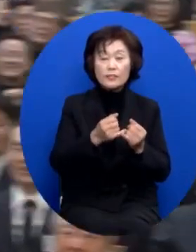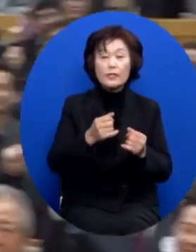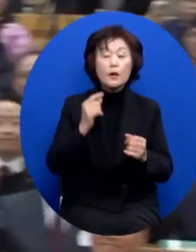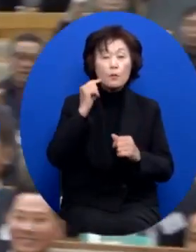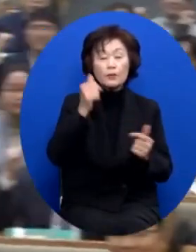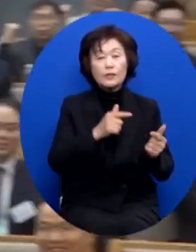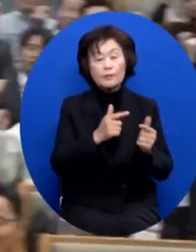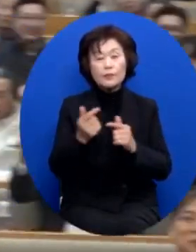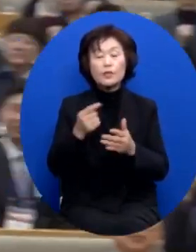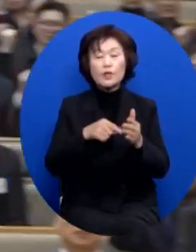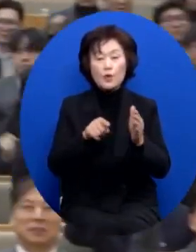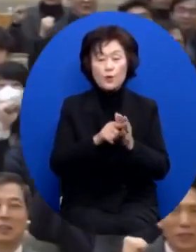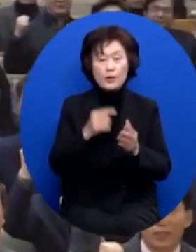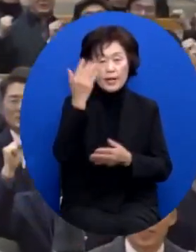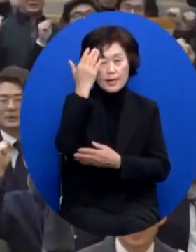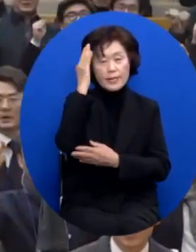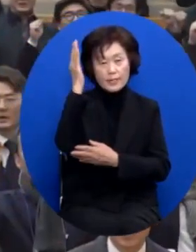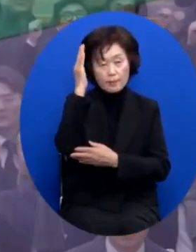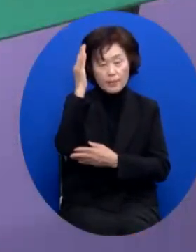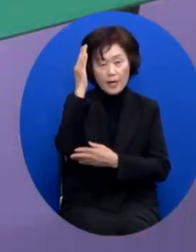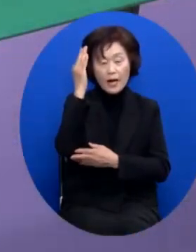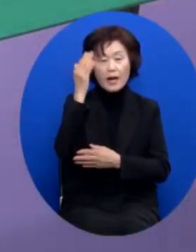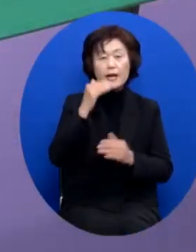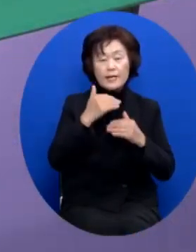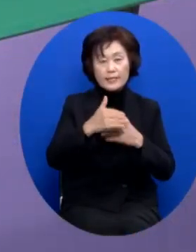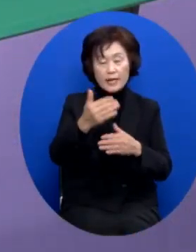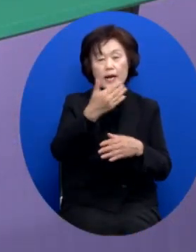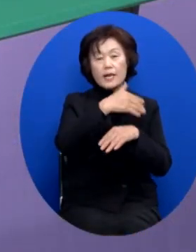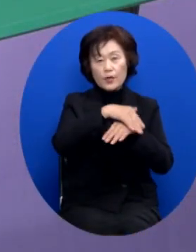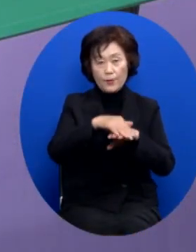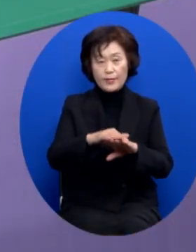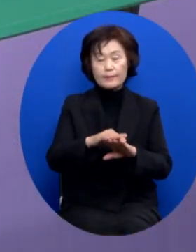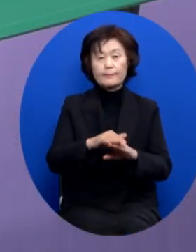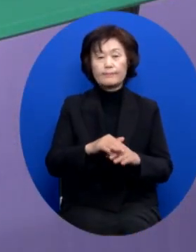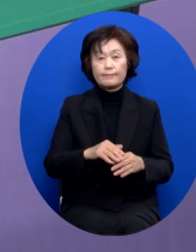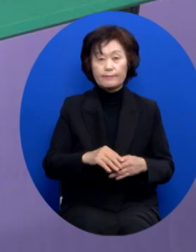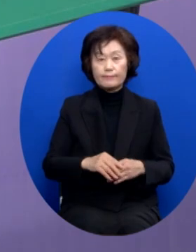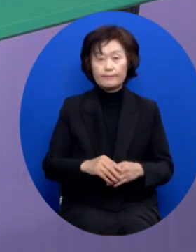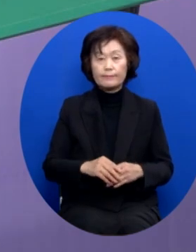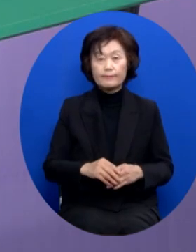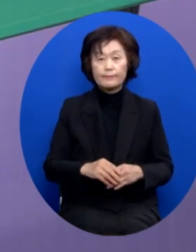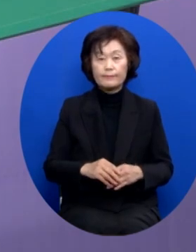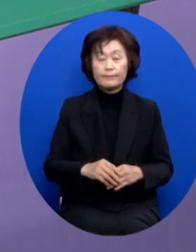세미나를 진행할 계획입니다. CTS 뉴스 김인혜입니다.